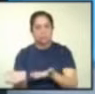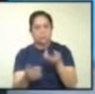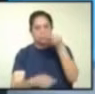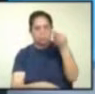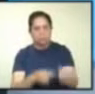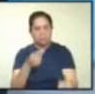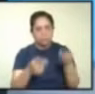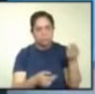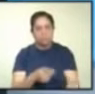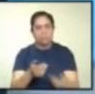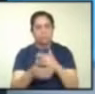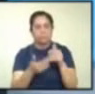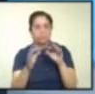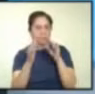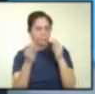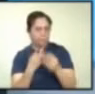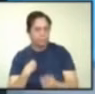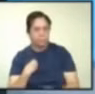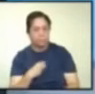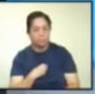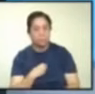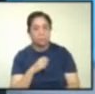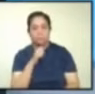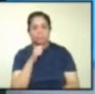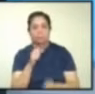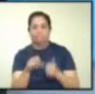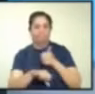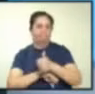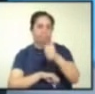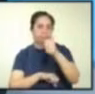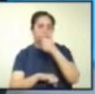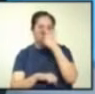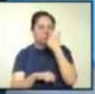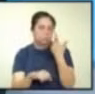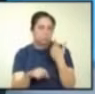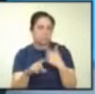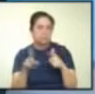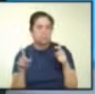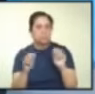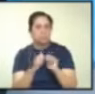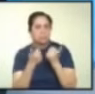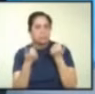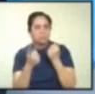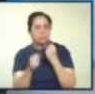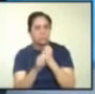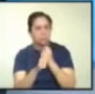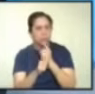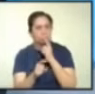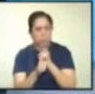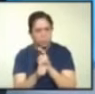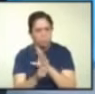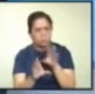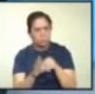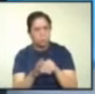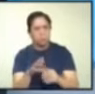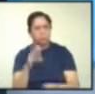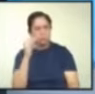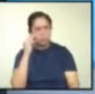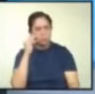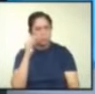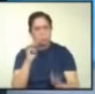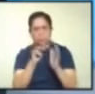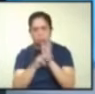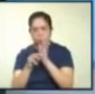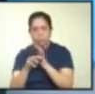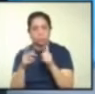mailibing ang kanilang mga mahal sa buhay. Hindi mo rin po sila masisi. Gayunpaman, paano makakasiguro na kasama nga si Momay sa